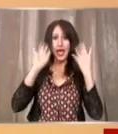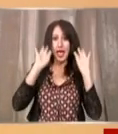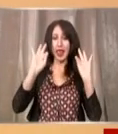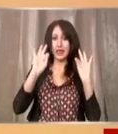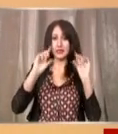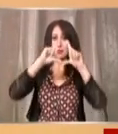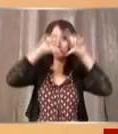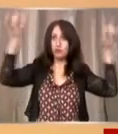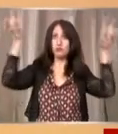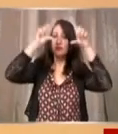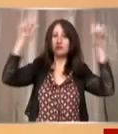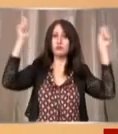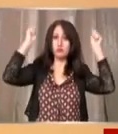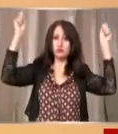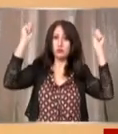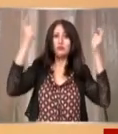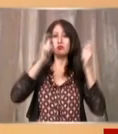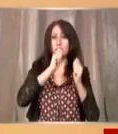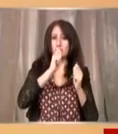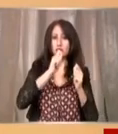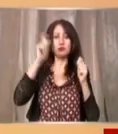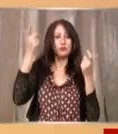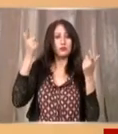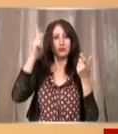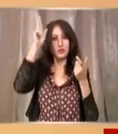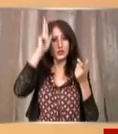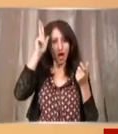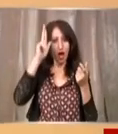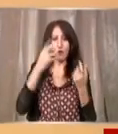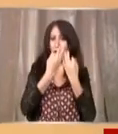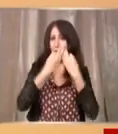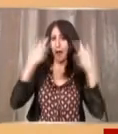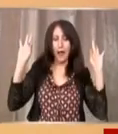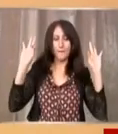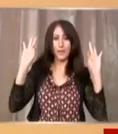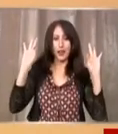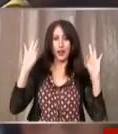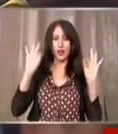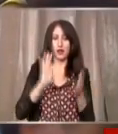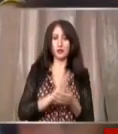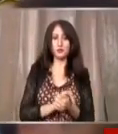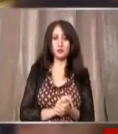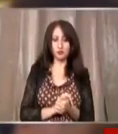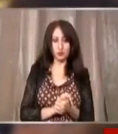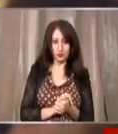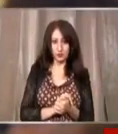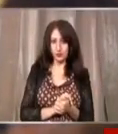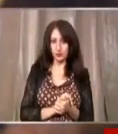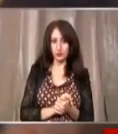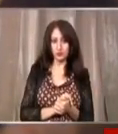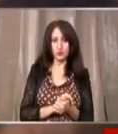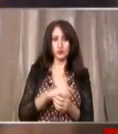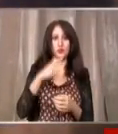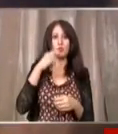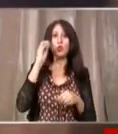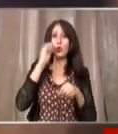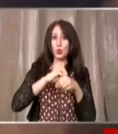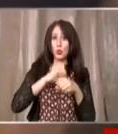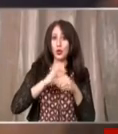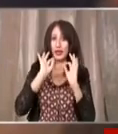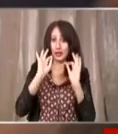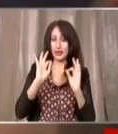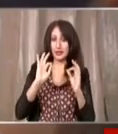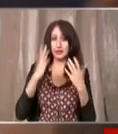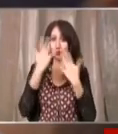فيها المبالغ المخصصة للعملية الانتخابية، أيضا الخط التواصل معاها، يعني هي خريطة الطريق